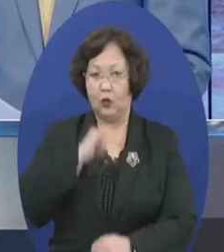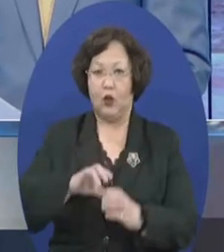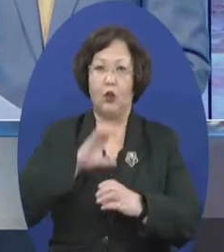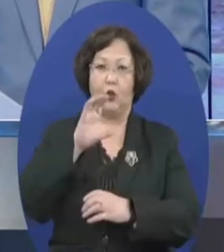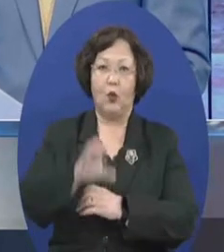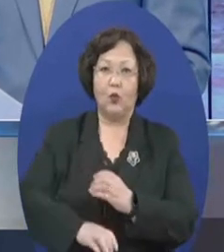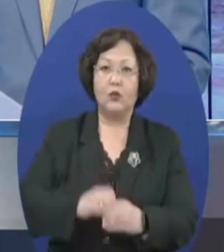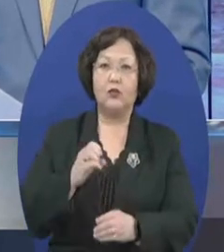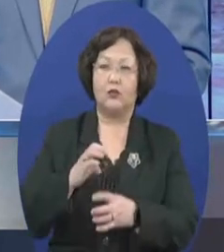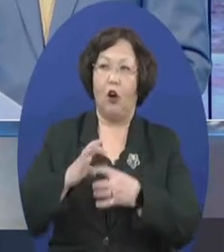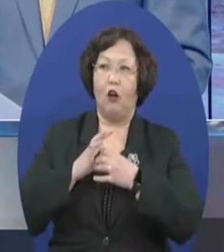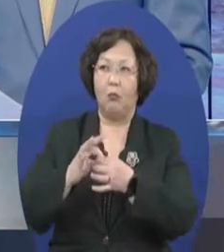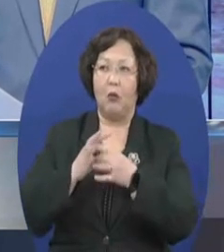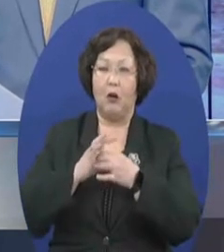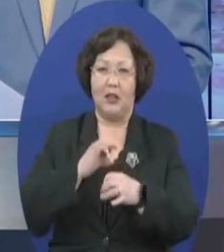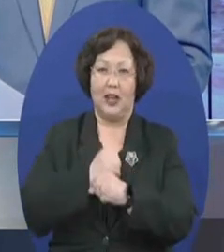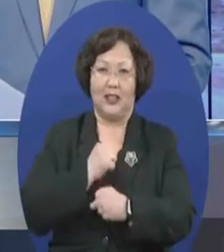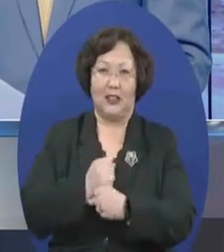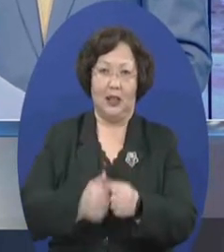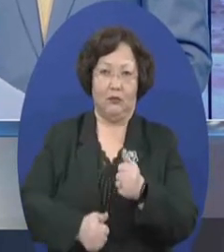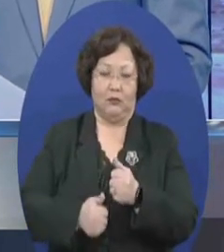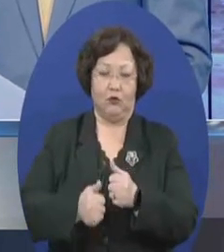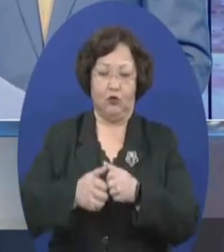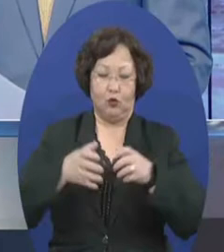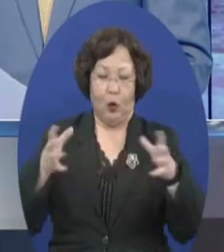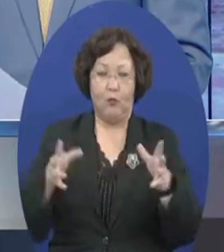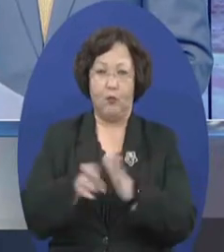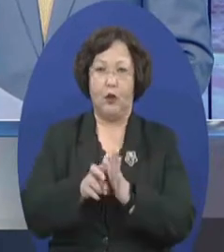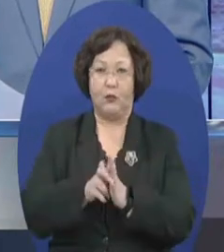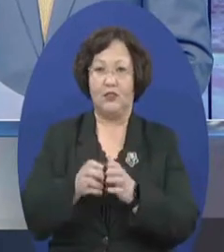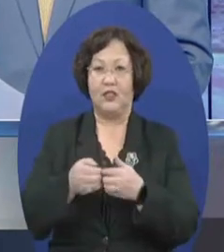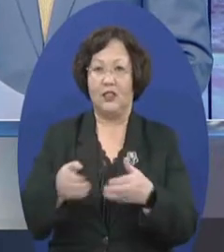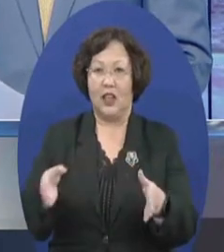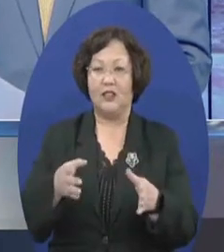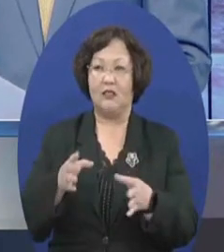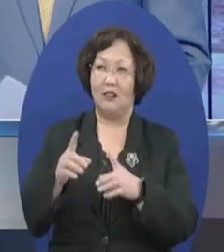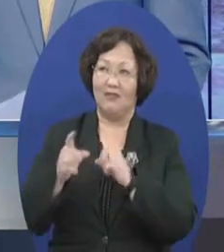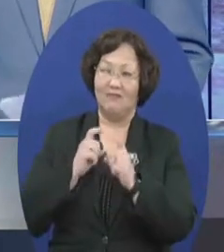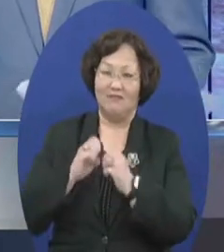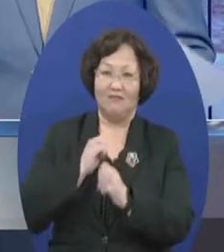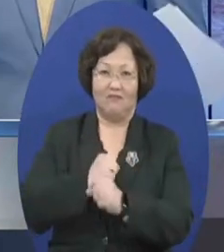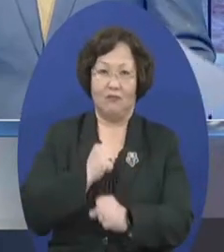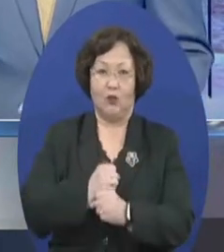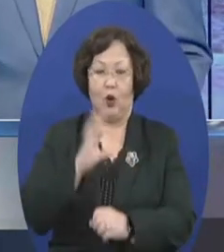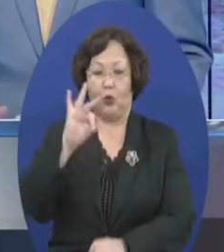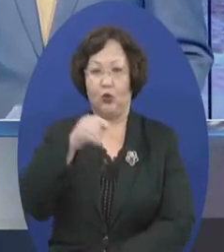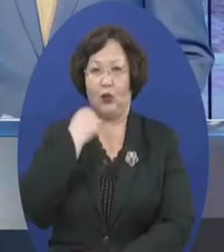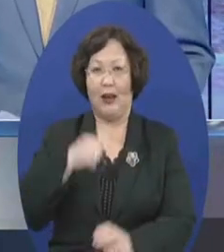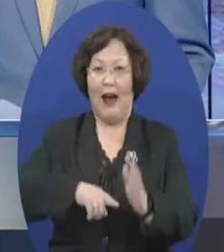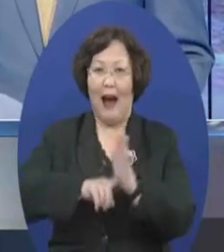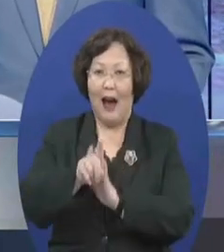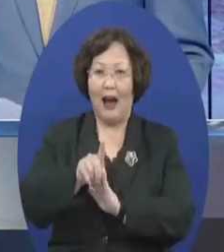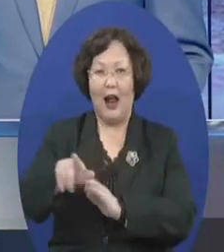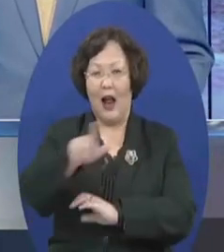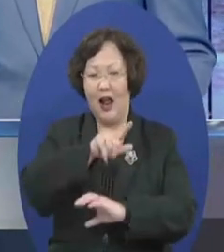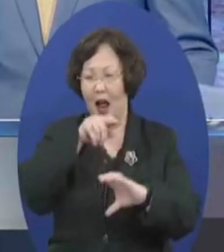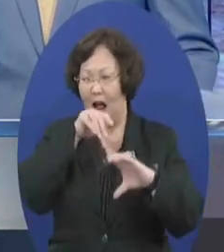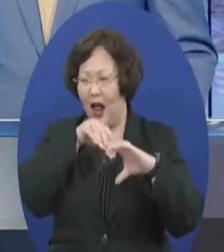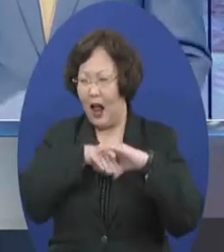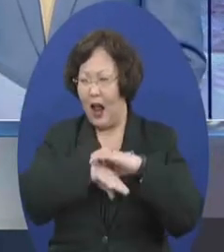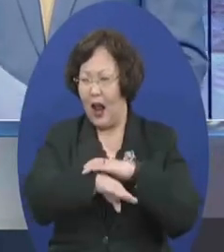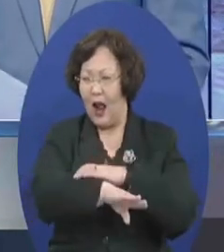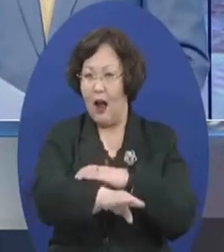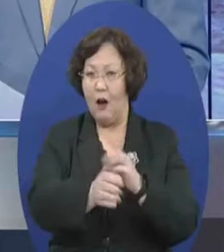томоохон тоглогч болох боломж бүрдэж байна. Оюут толгойн гүний уурхайн ордод одоо анхны дэсэлгээ хийж олборлолтын